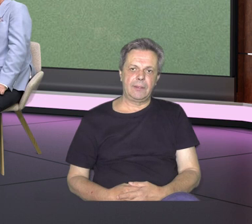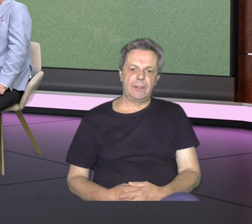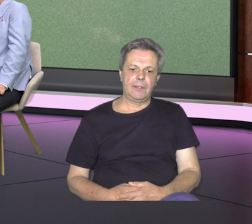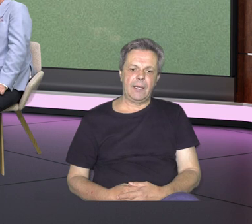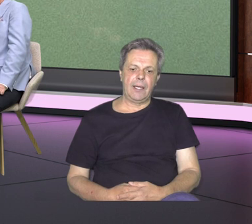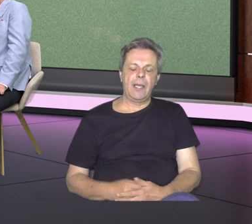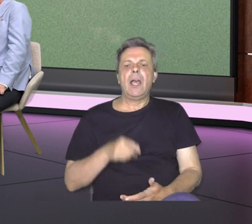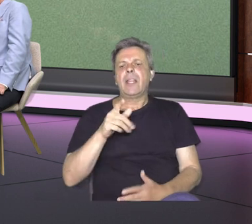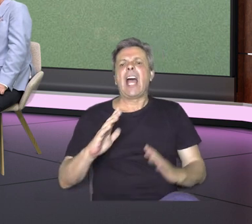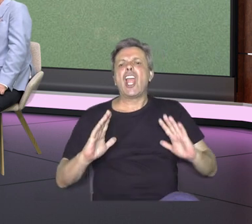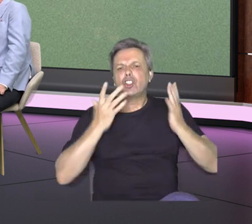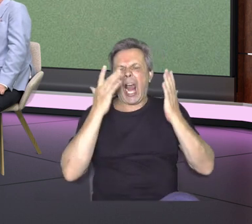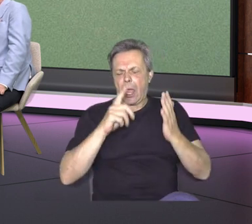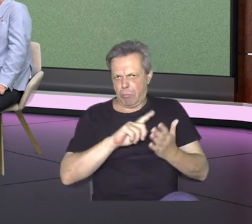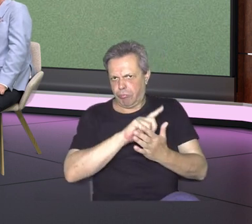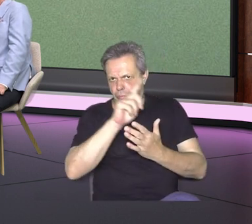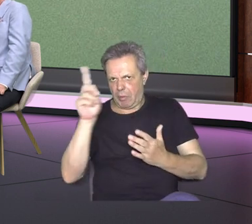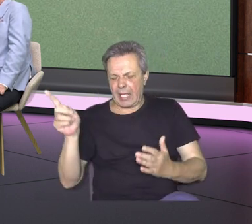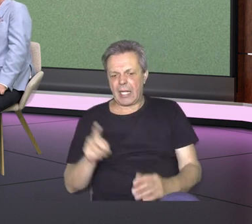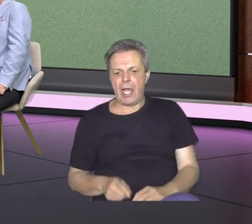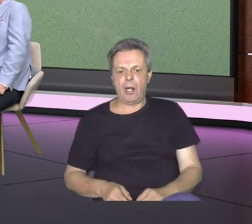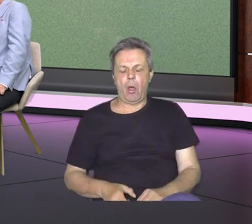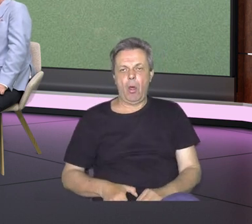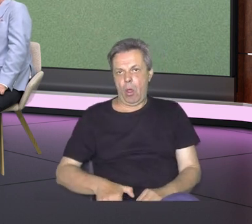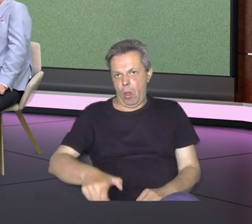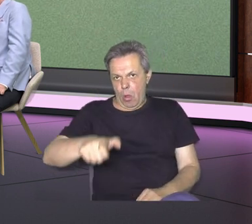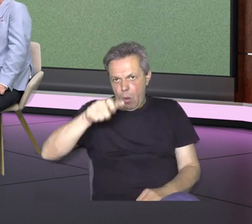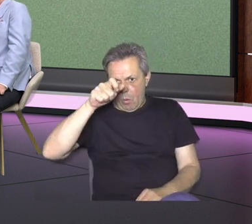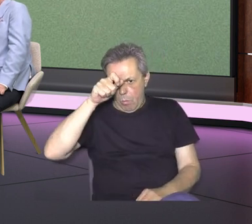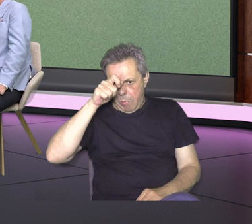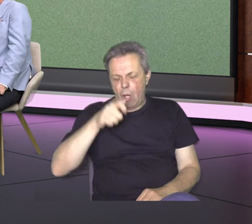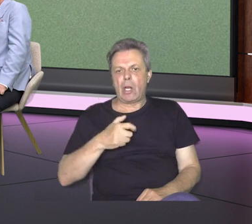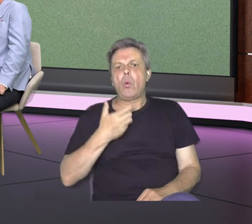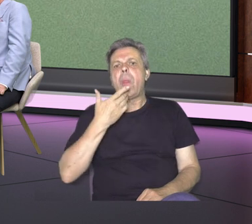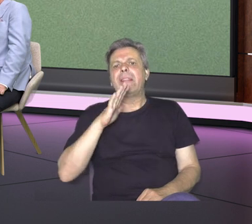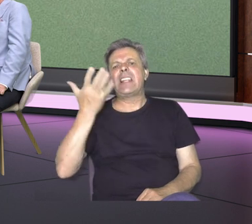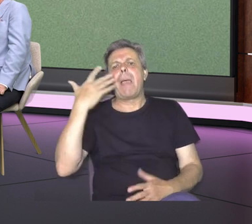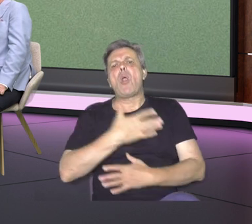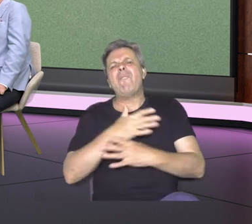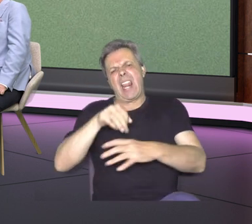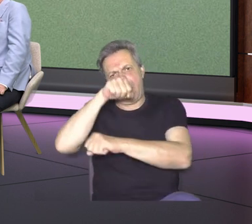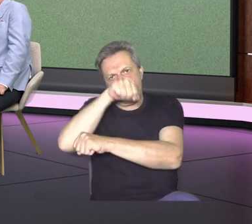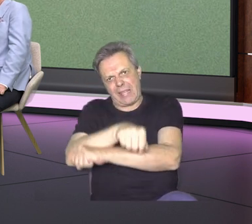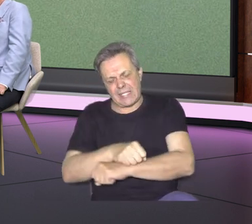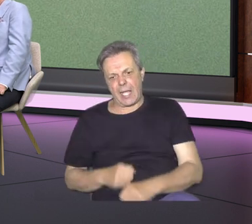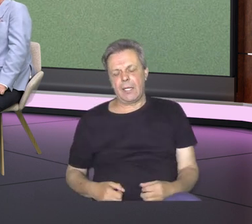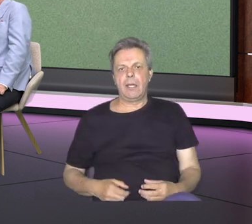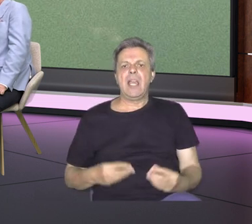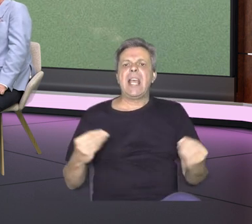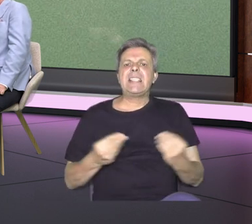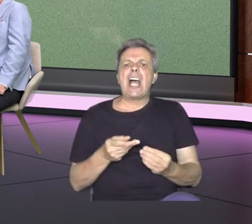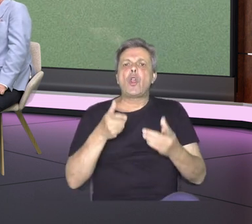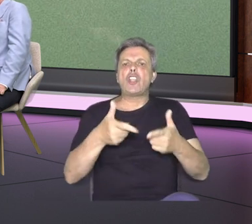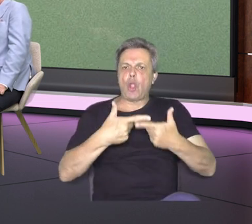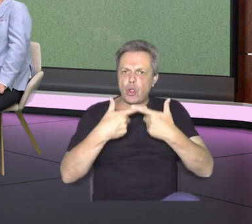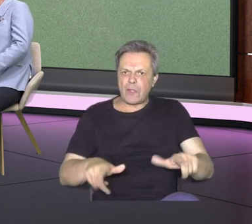taj štrajk je trajao. U Beogradu na Tita je bio veliki pritisak. Zašto